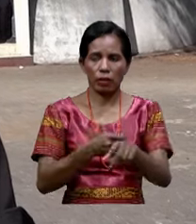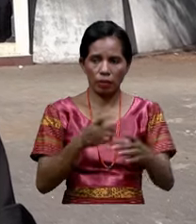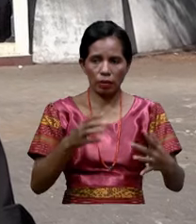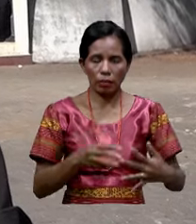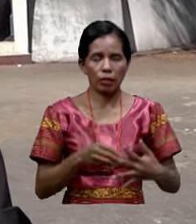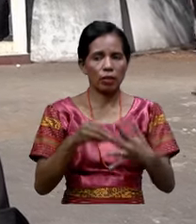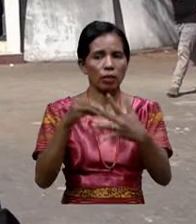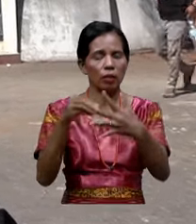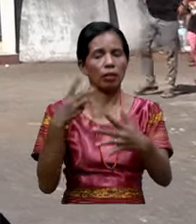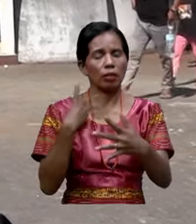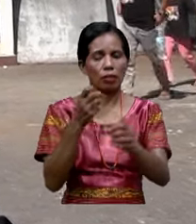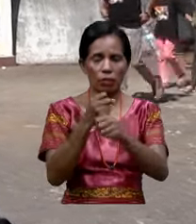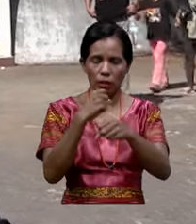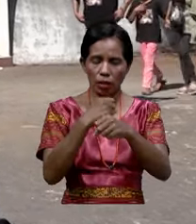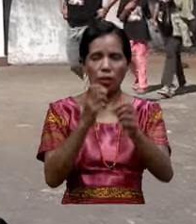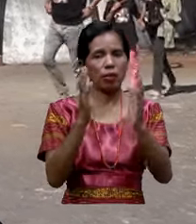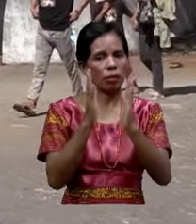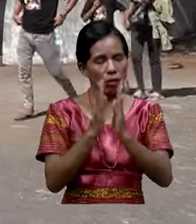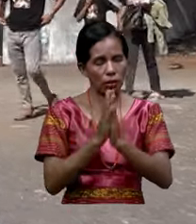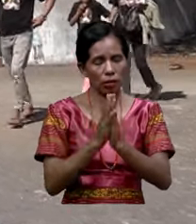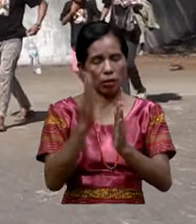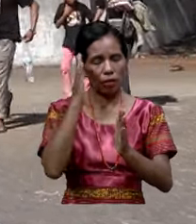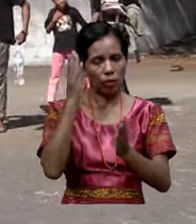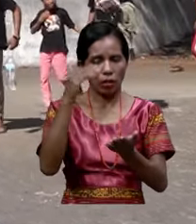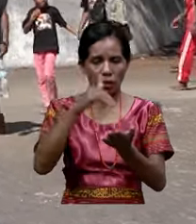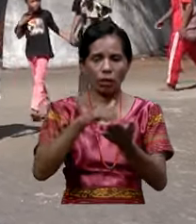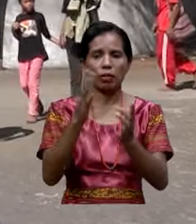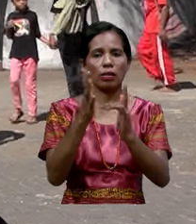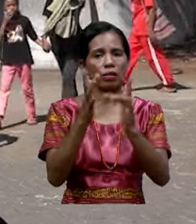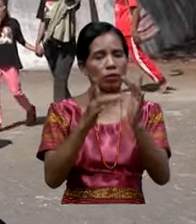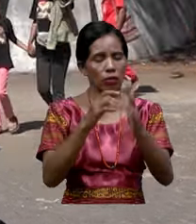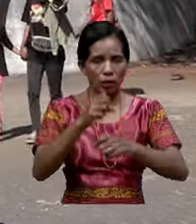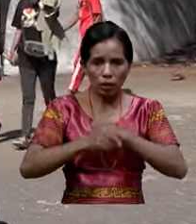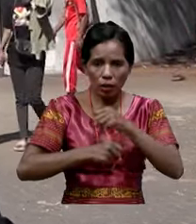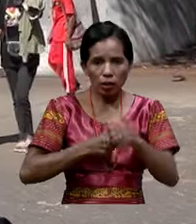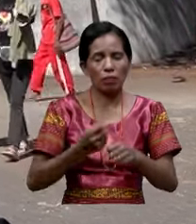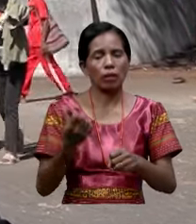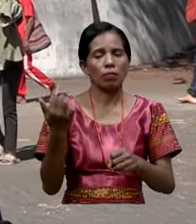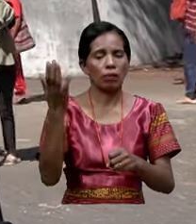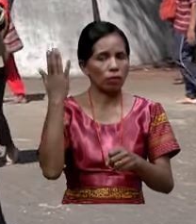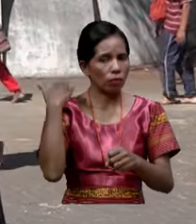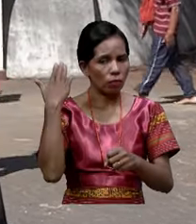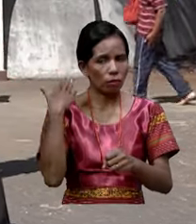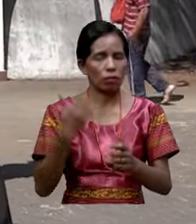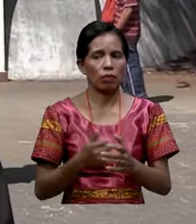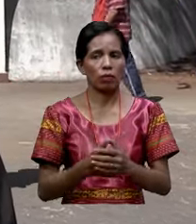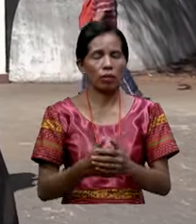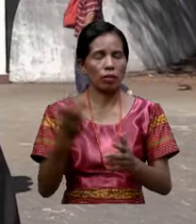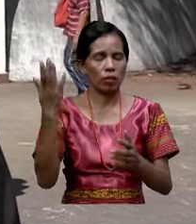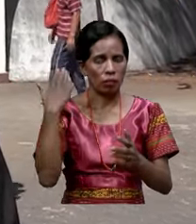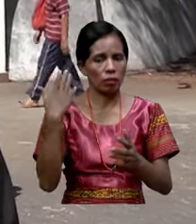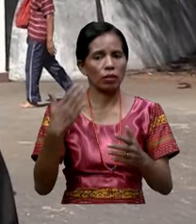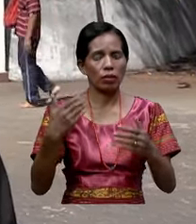ida atu ita mai hala oração ho di reflete fila fala na Jesus ne terus ne maka uluk uluka acontece te